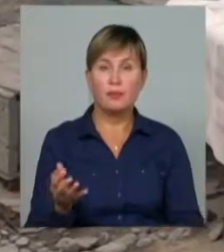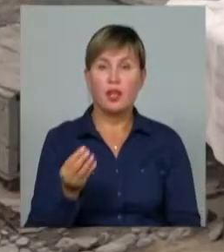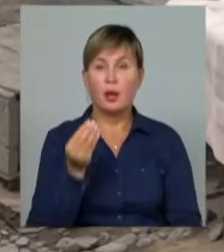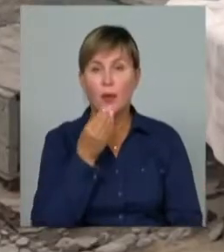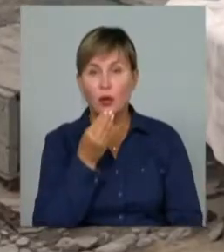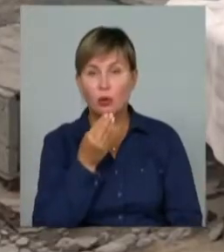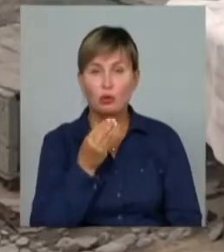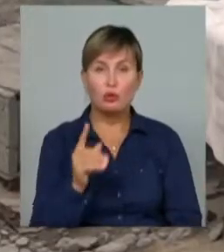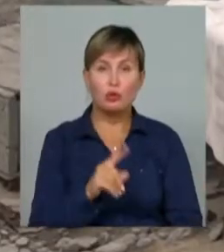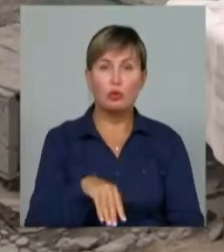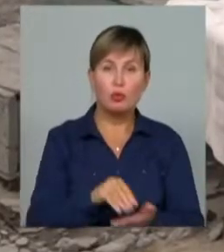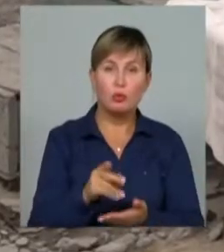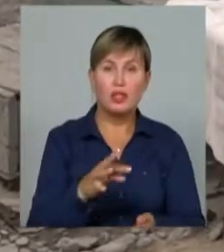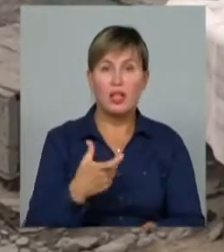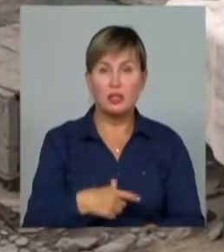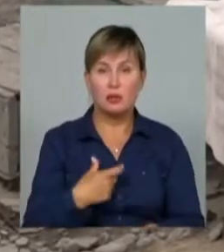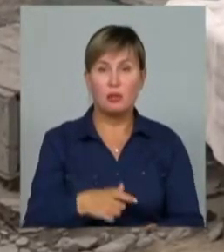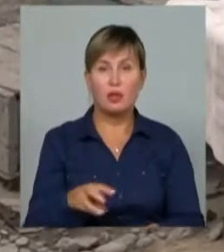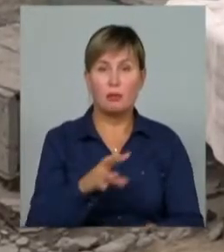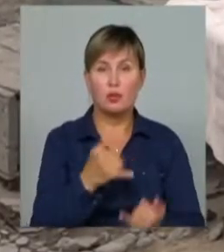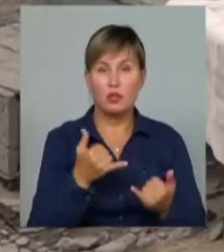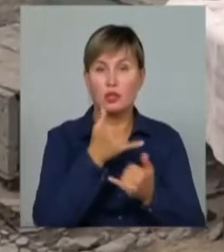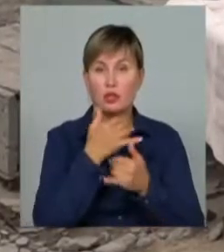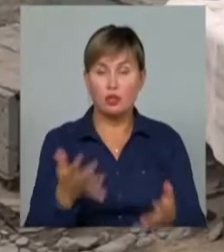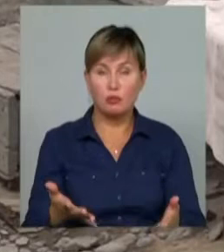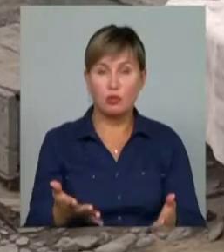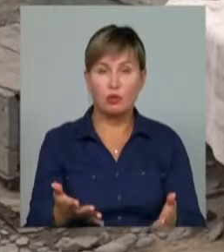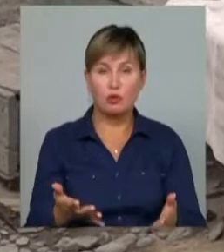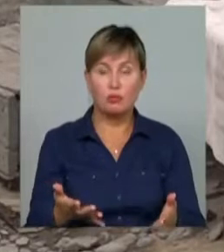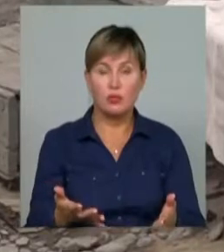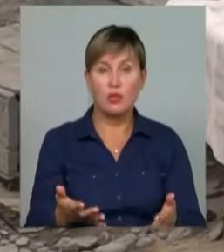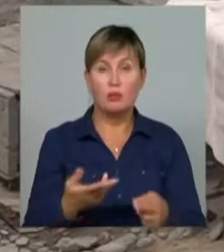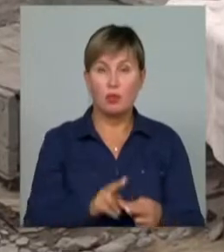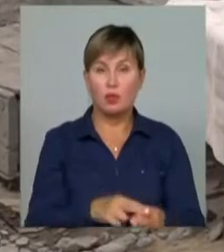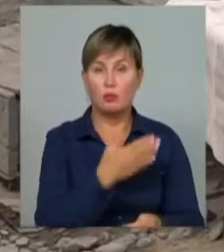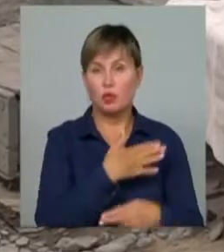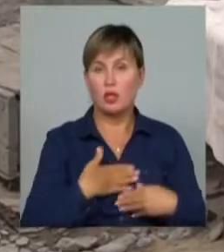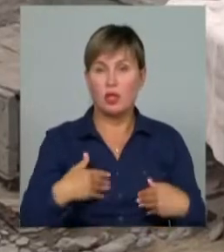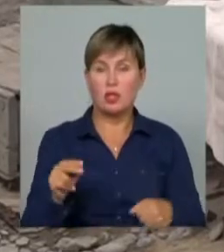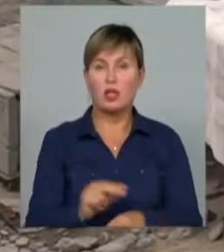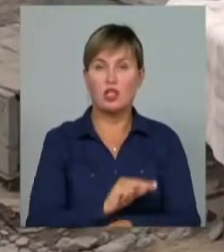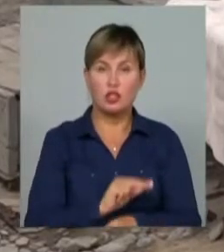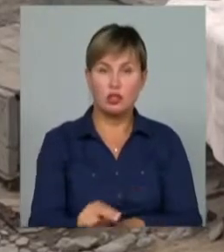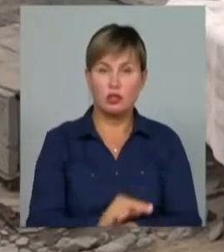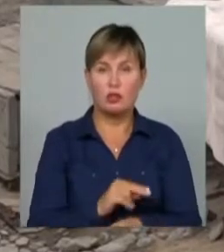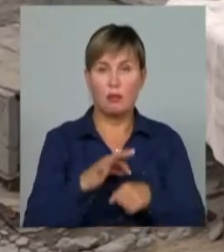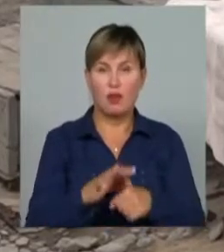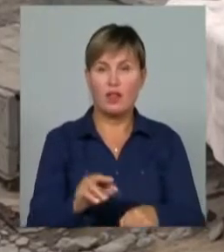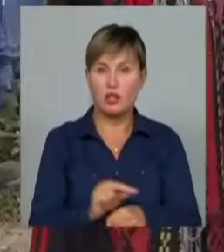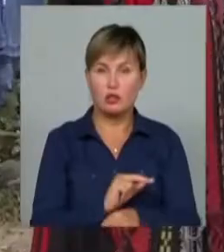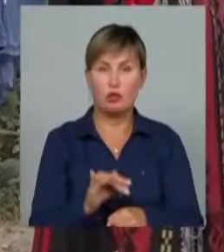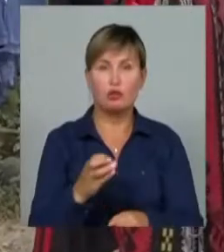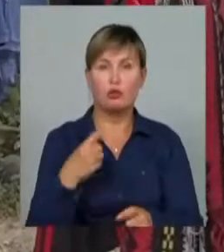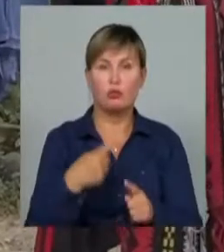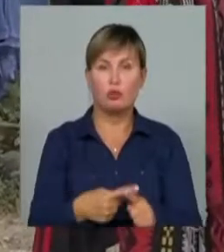или там купить что-то для себя, мы сейчас не можем позволить. Потому что вот они не хотят лечить и проводить лечение, еще